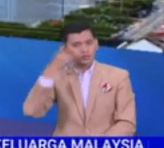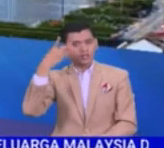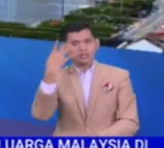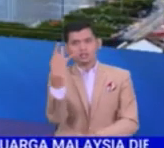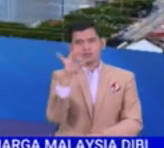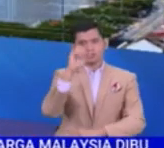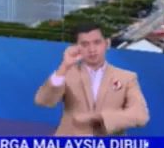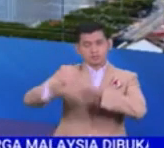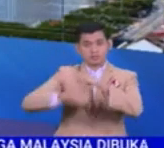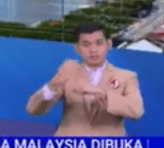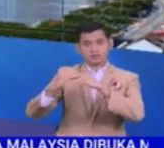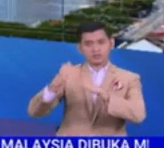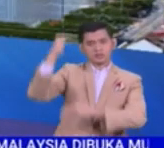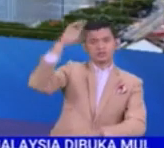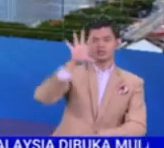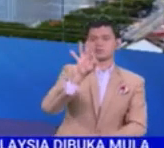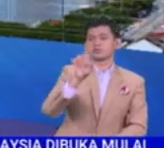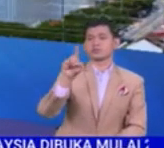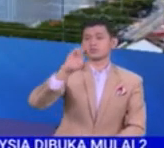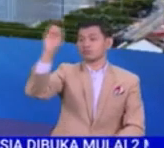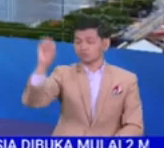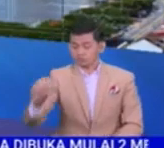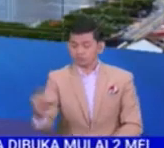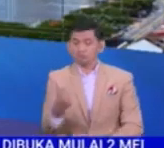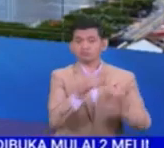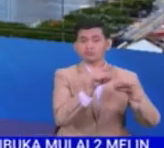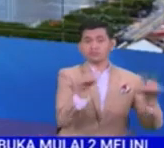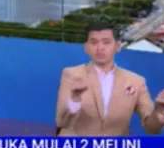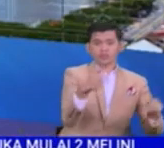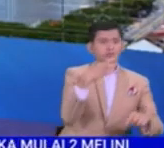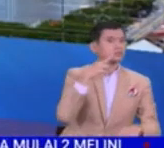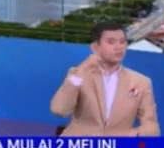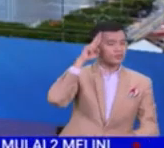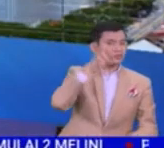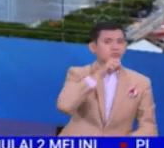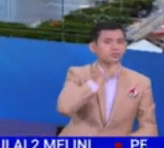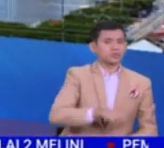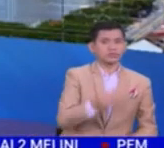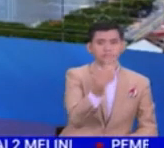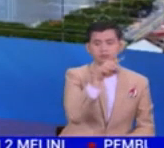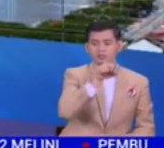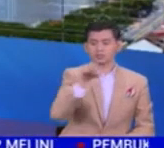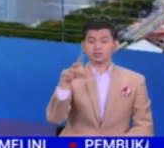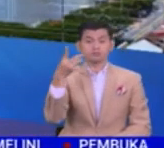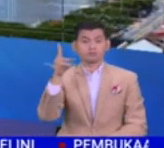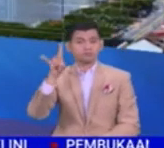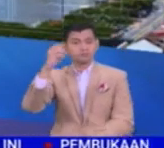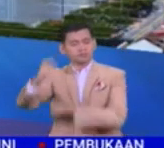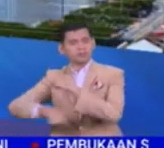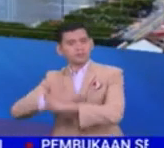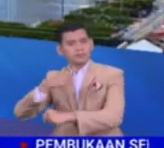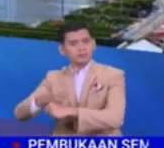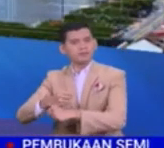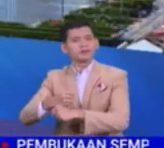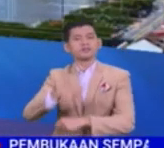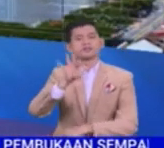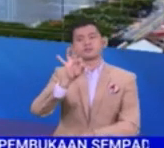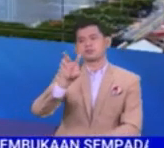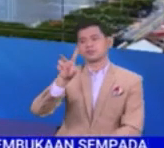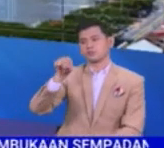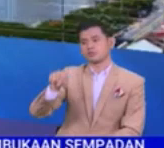atas adalah 91%, manakala bagi remaja berusia 12 hingga 17 tahun adalah